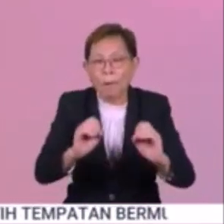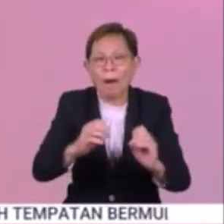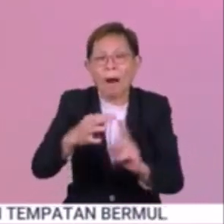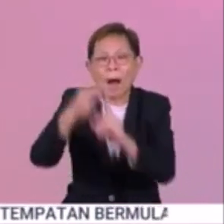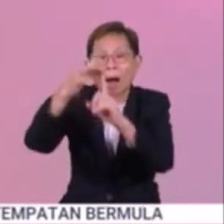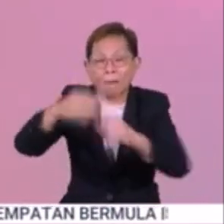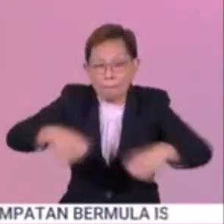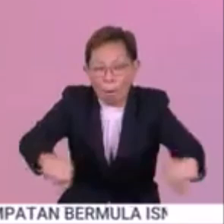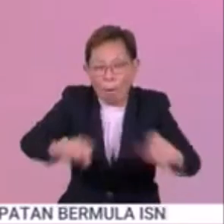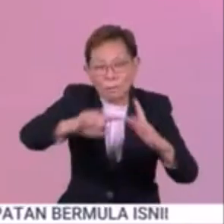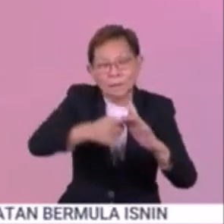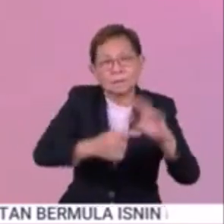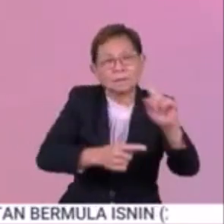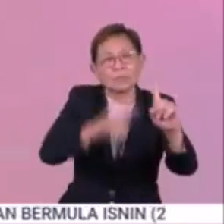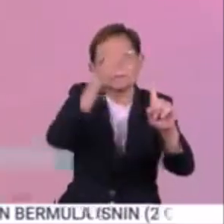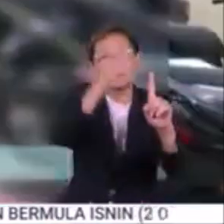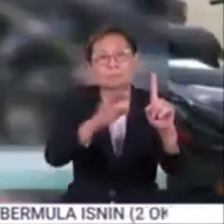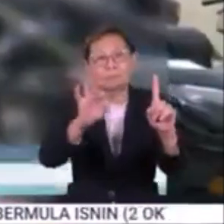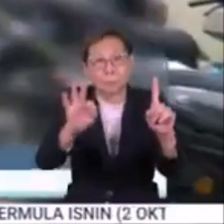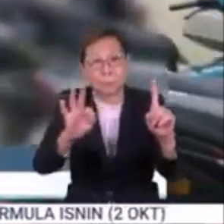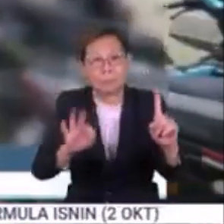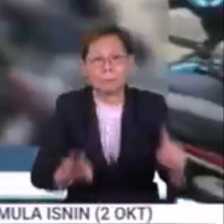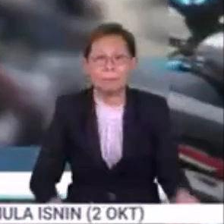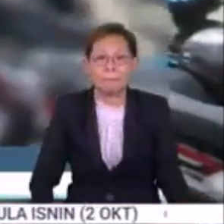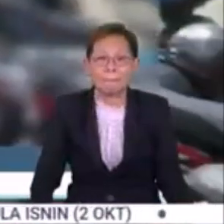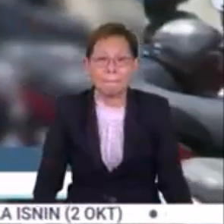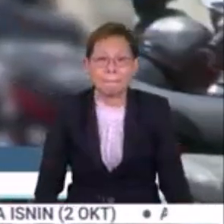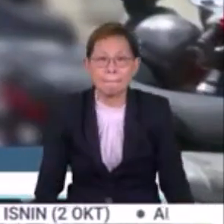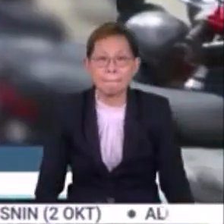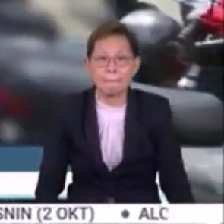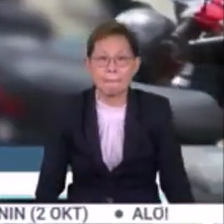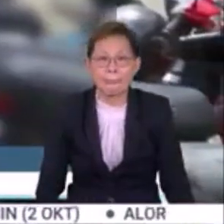motosikal bermula 1 September lalu.